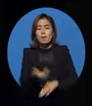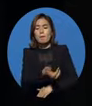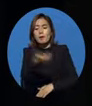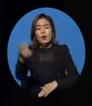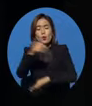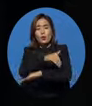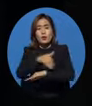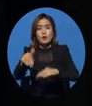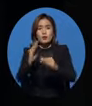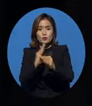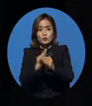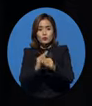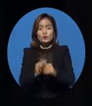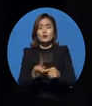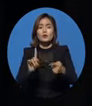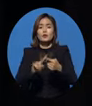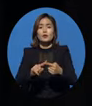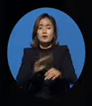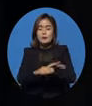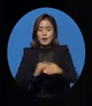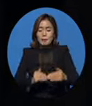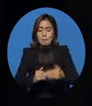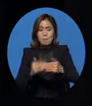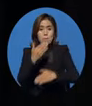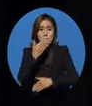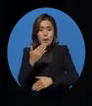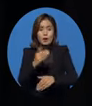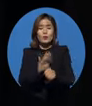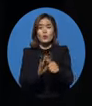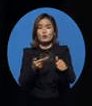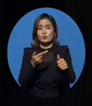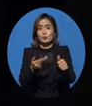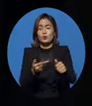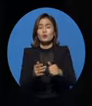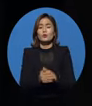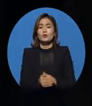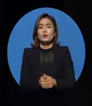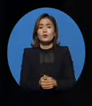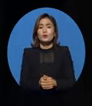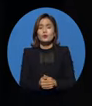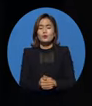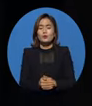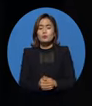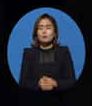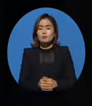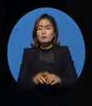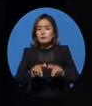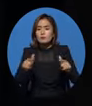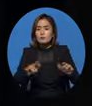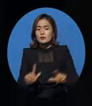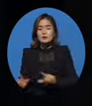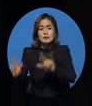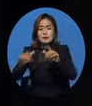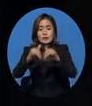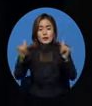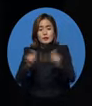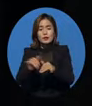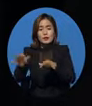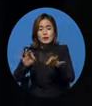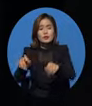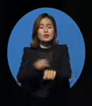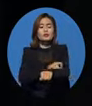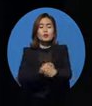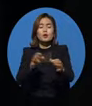위한 계획을 세우고 있습니다 이런 일들이 잘 진행될 수 있도록 하고 특히 놓은 생명 연기금 사회적 경제 투자 등 특화된